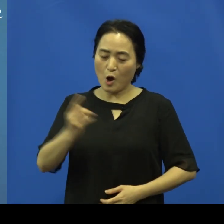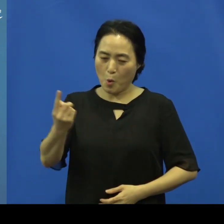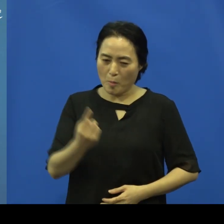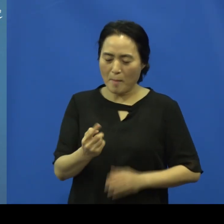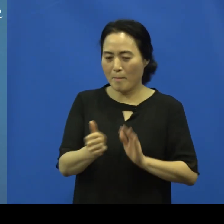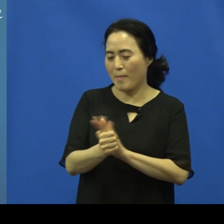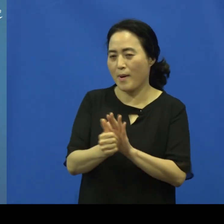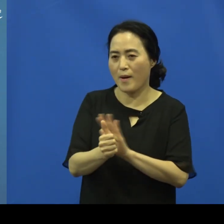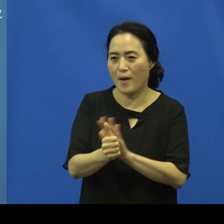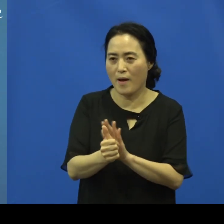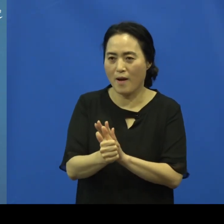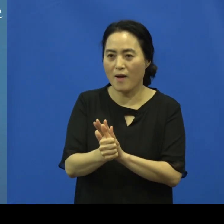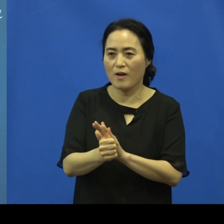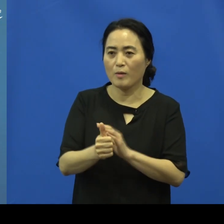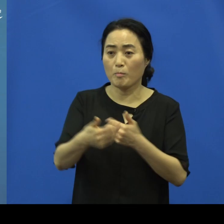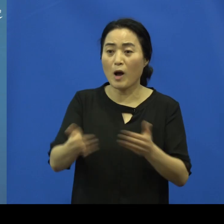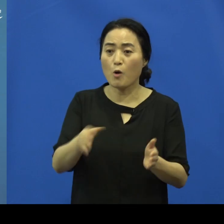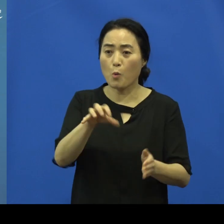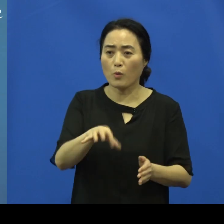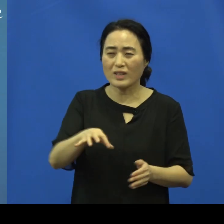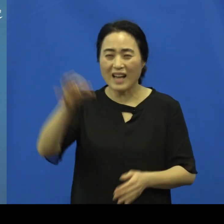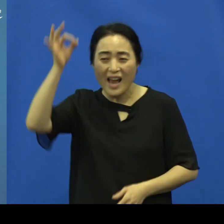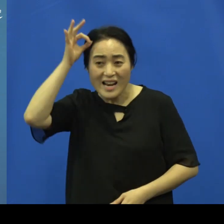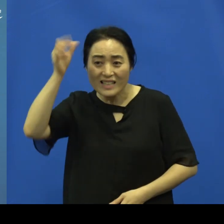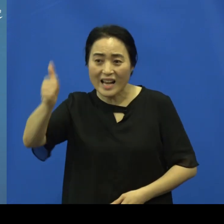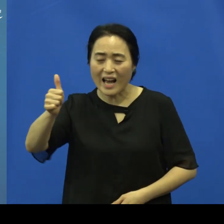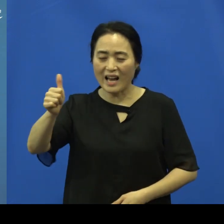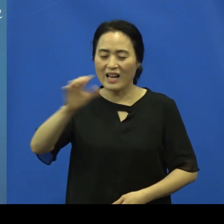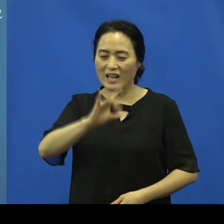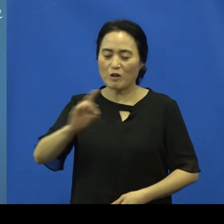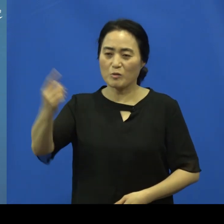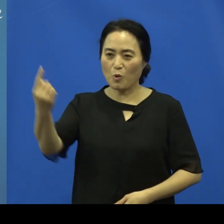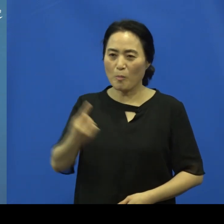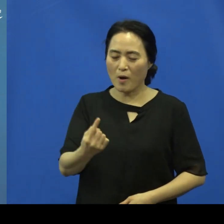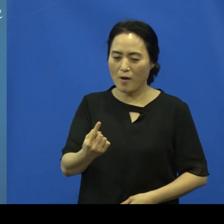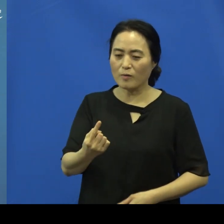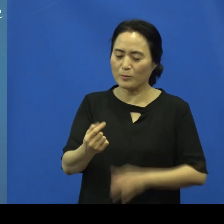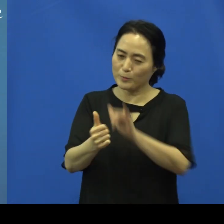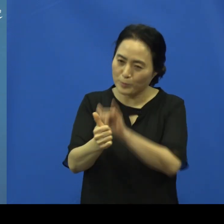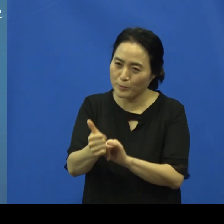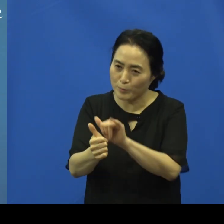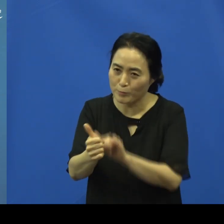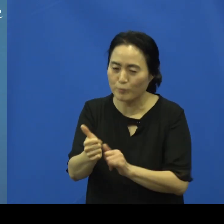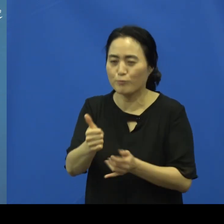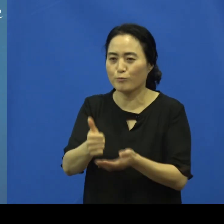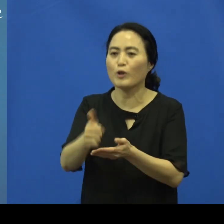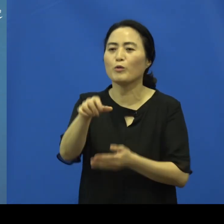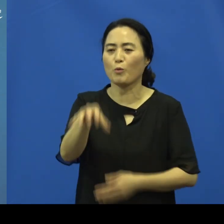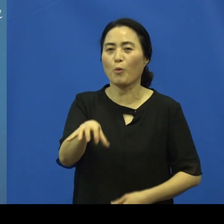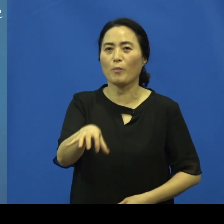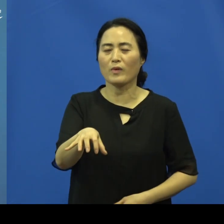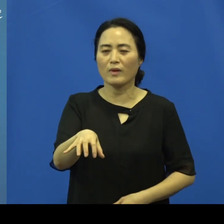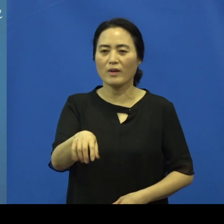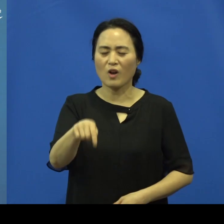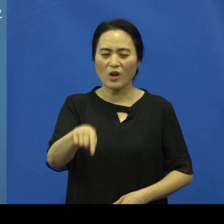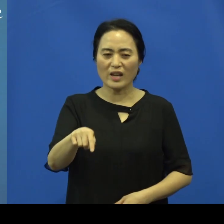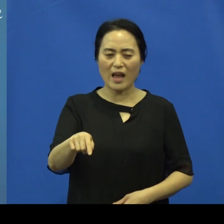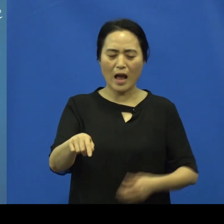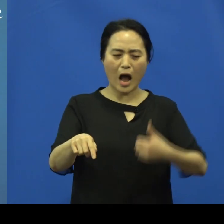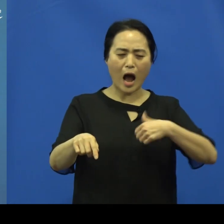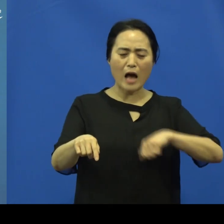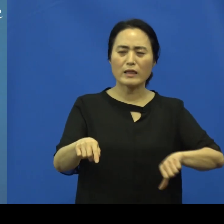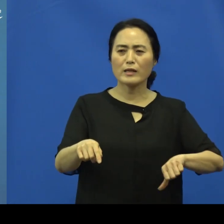쉬고 이렇게 머물고 이랬던 곳이란 말이죠. 근데 거기에 가서 아들을 거기에 두고 문을 닫고 나온